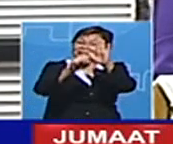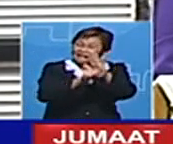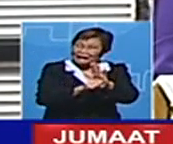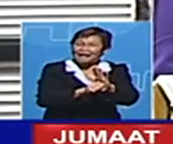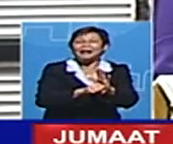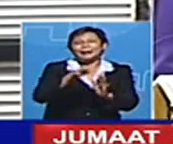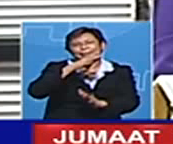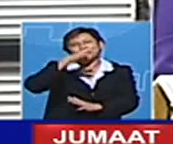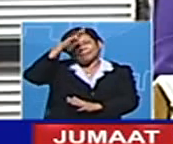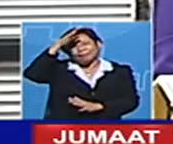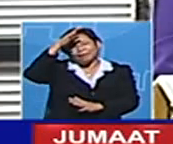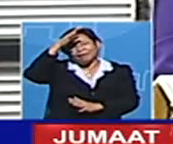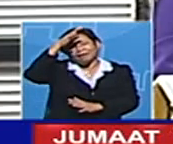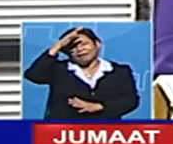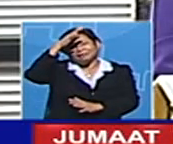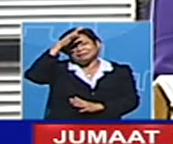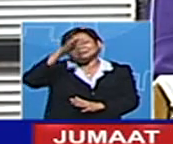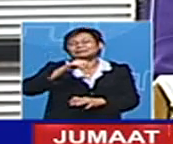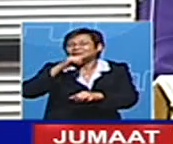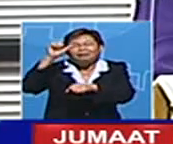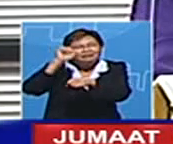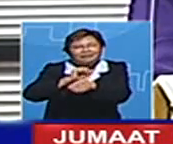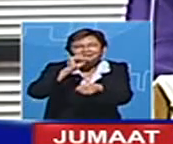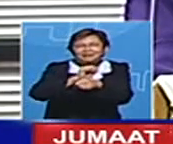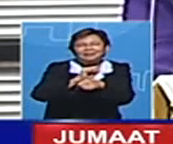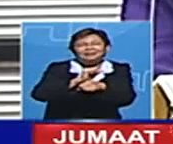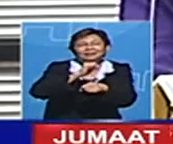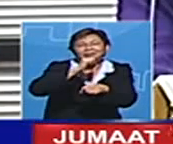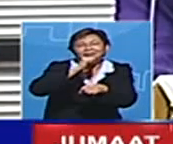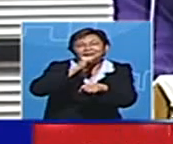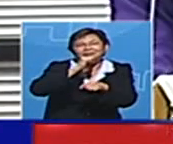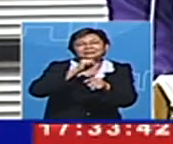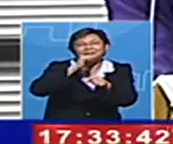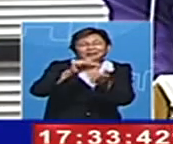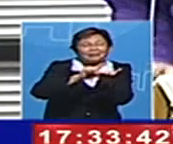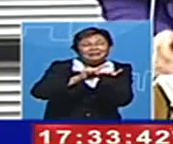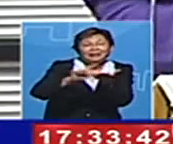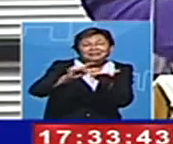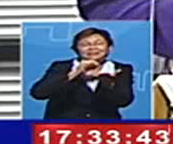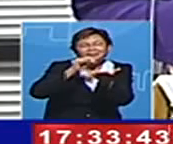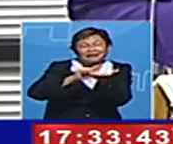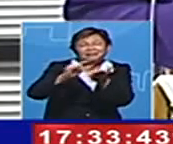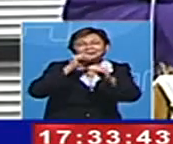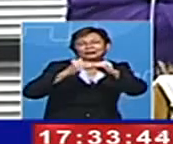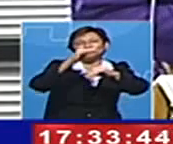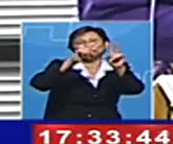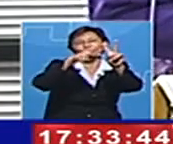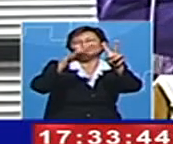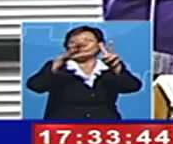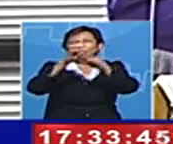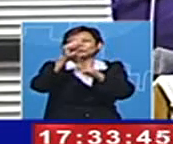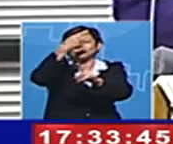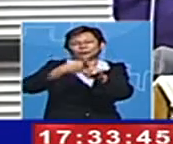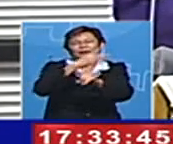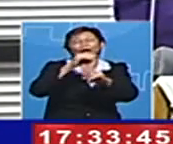Bapa masing-masing tidak berpendapatan melebihi r000 sebulan dan berumur 60 tahun ke